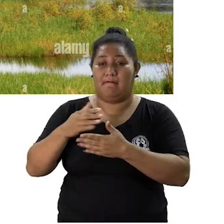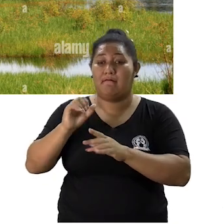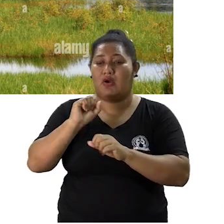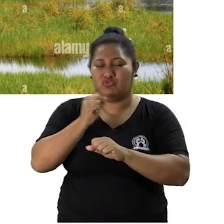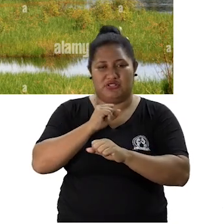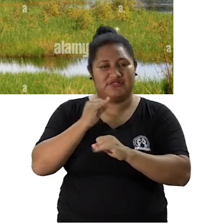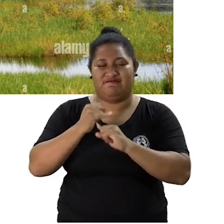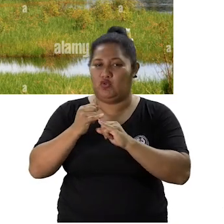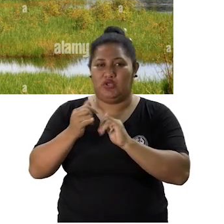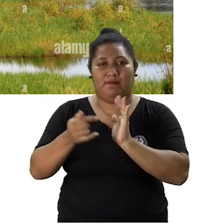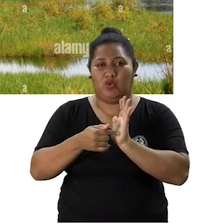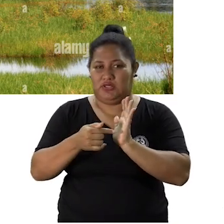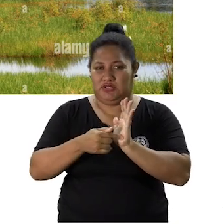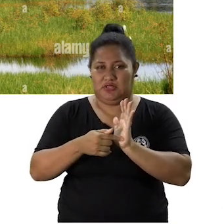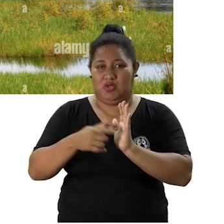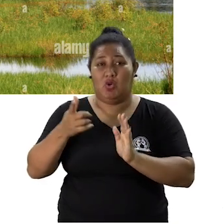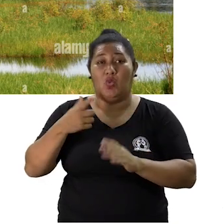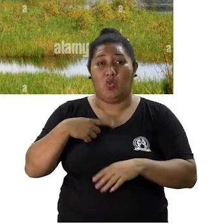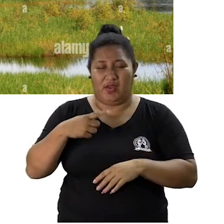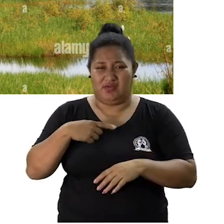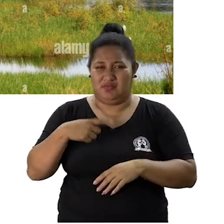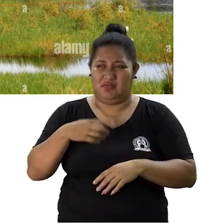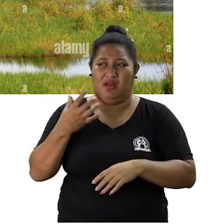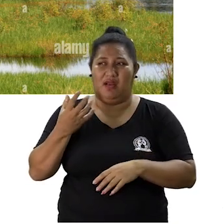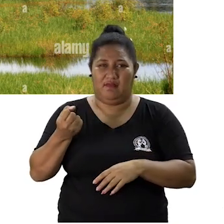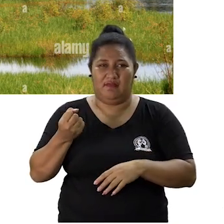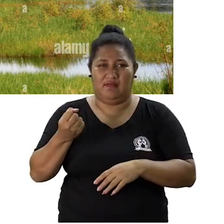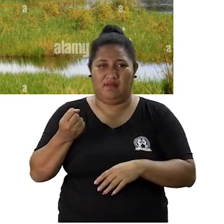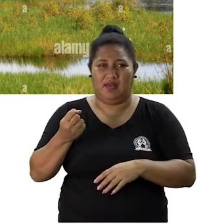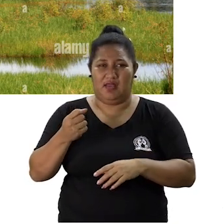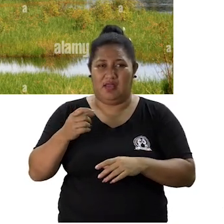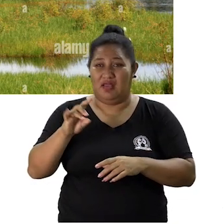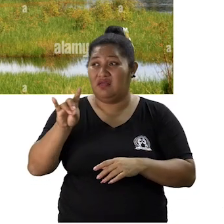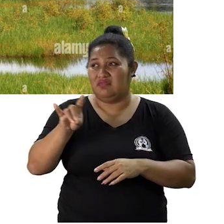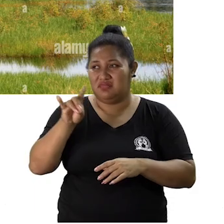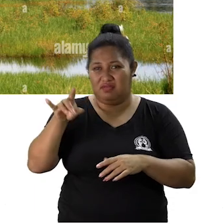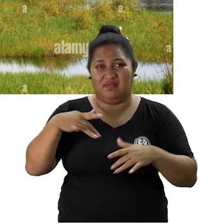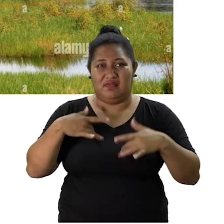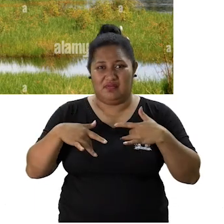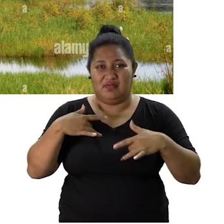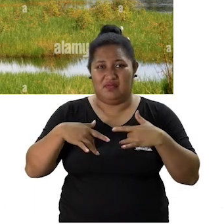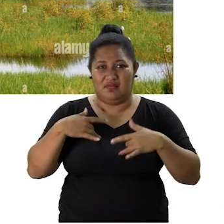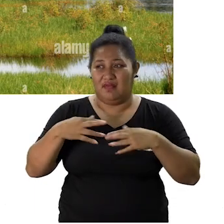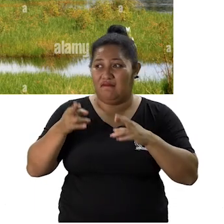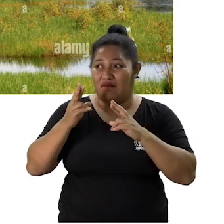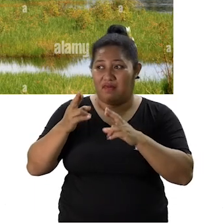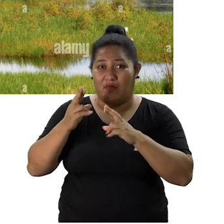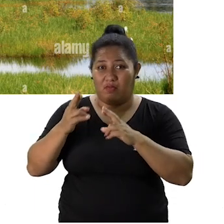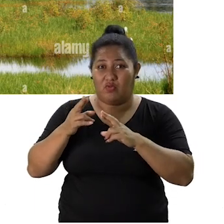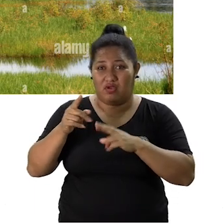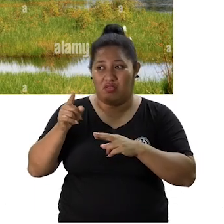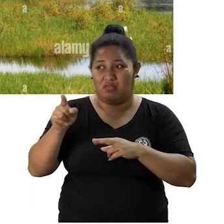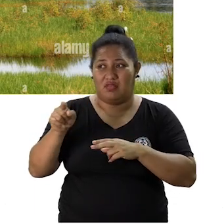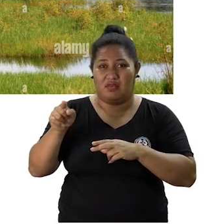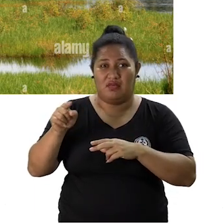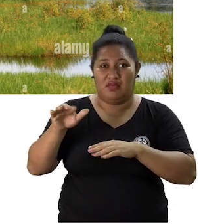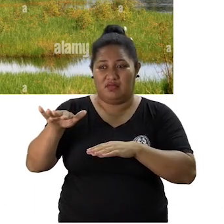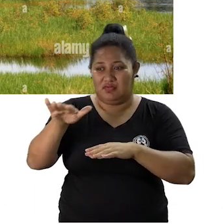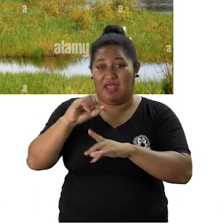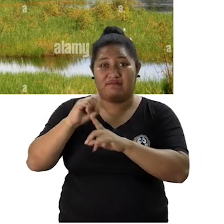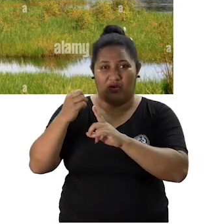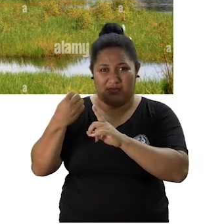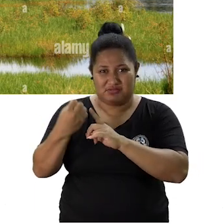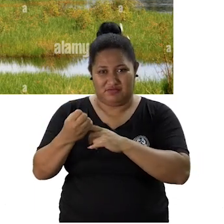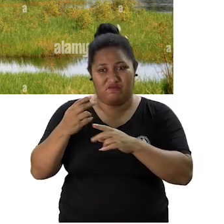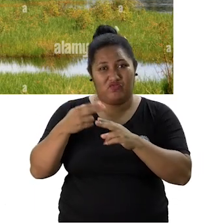ua. Ona e eifo ia mea ola, e whaamoe moe I lea I tu ai ngasi si o manga e